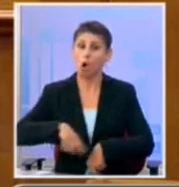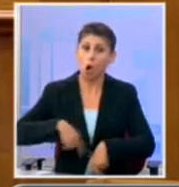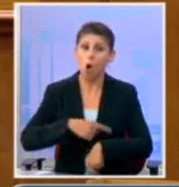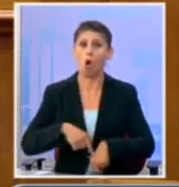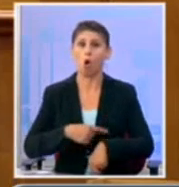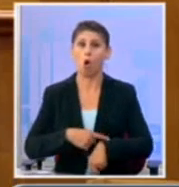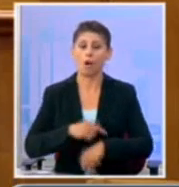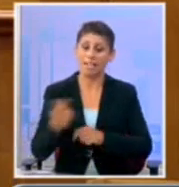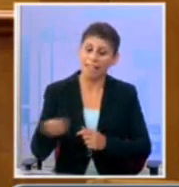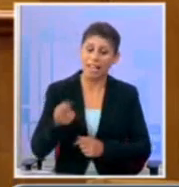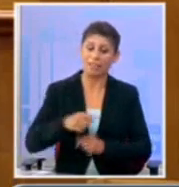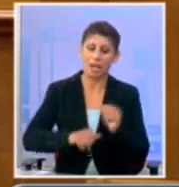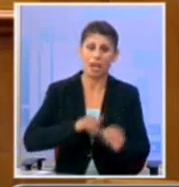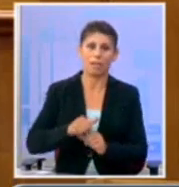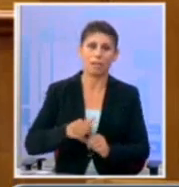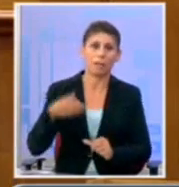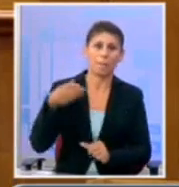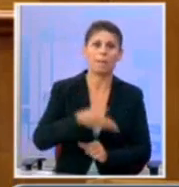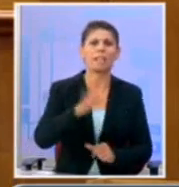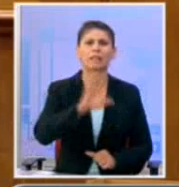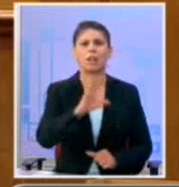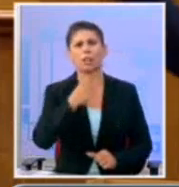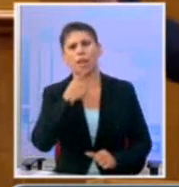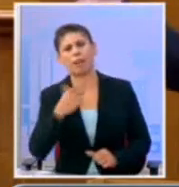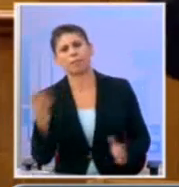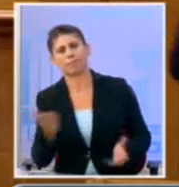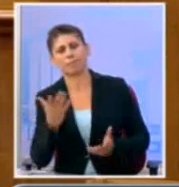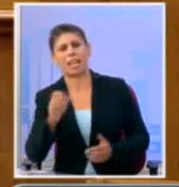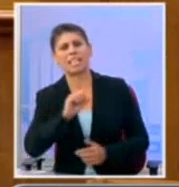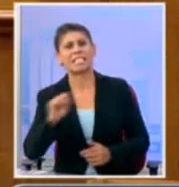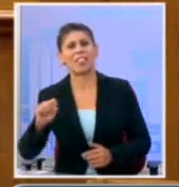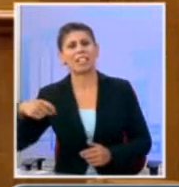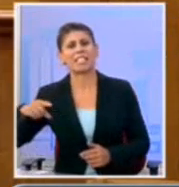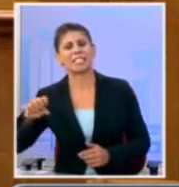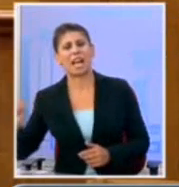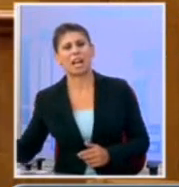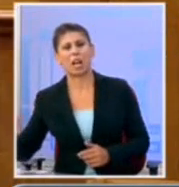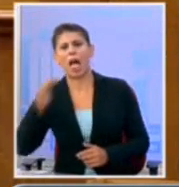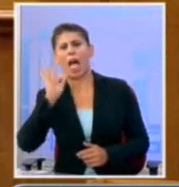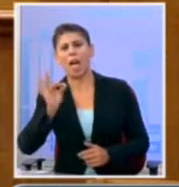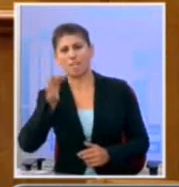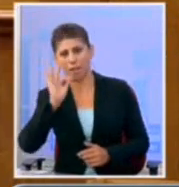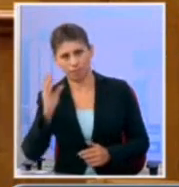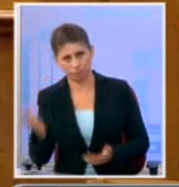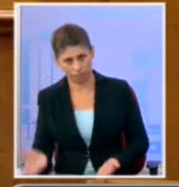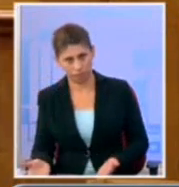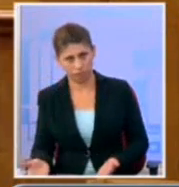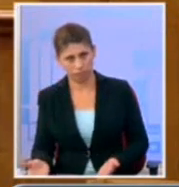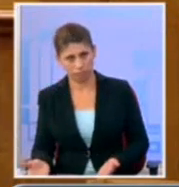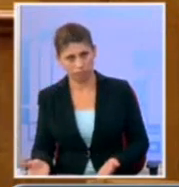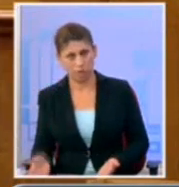κάνεις αυτές τις αλλαγές και πηγαίνετε στα κανάλια και λέτε ότι ο Σταθάκης του Τσακαλώτος πήρανε καφέδες. Αυτό που